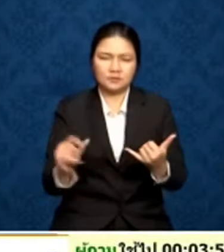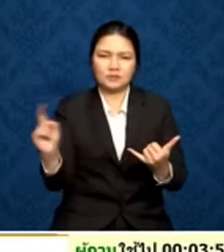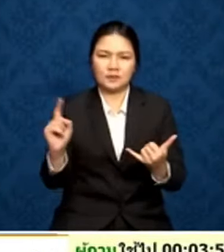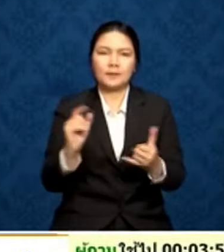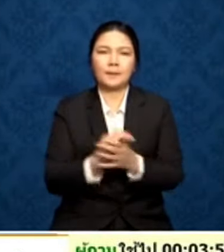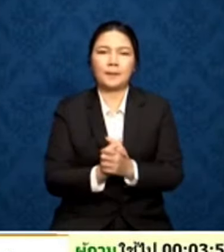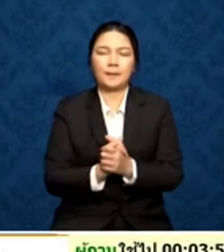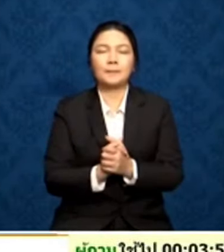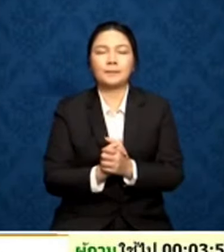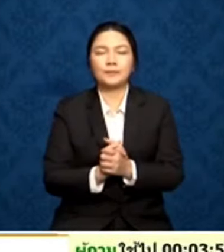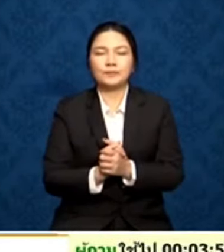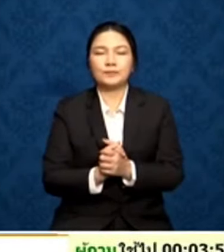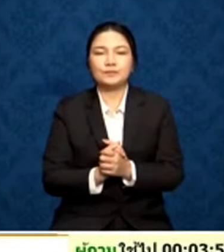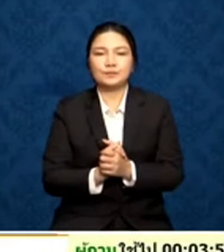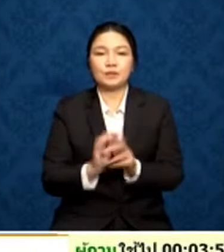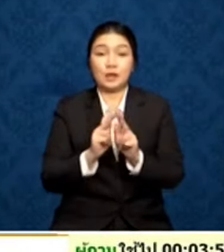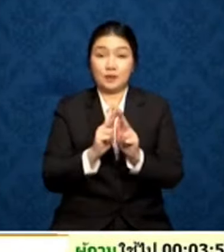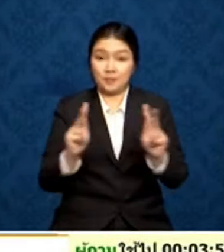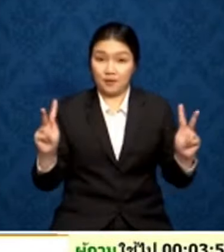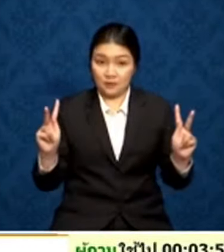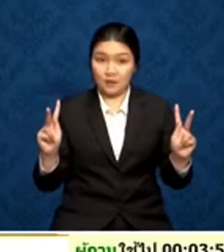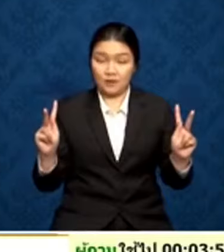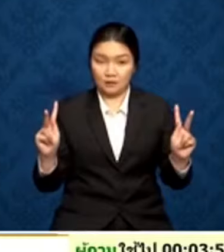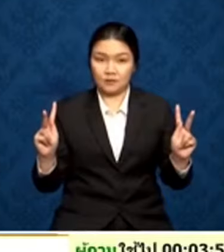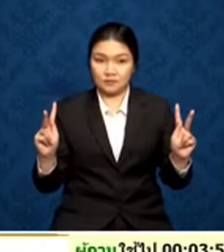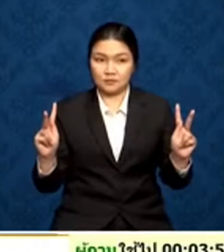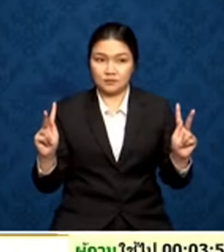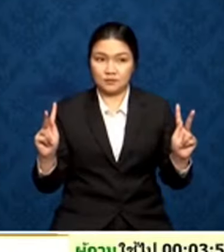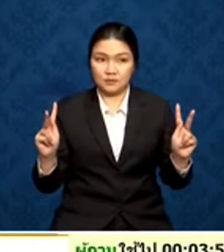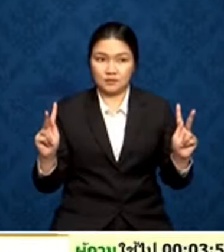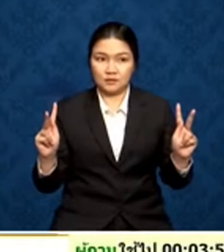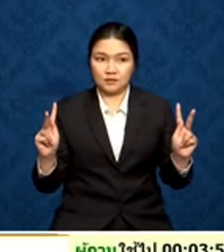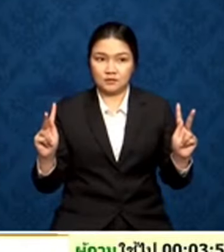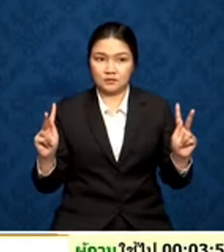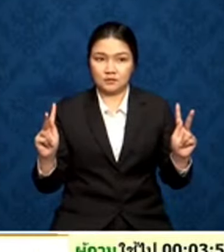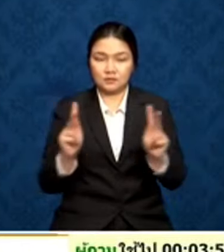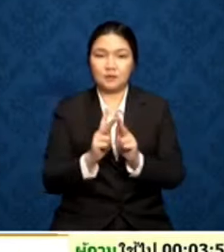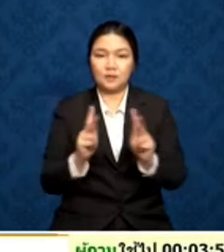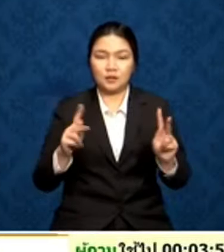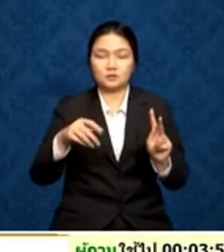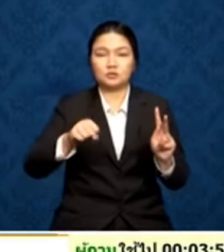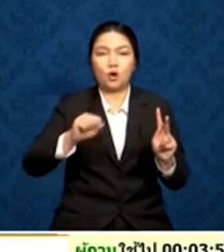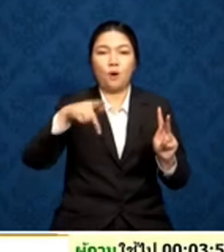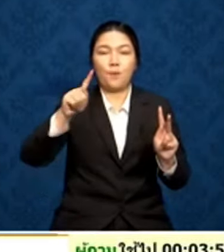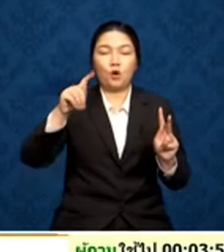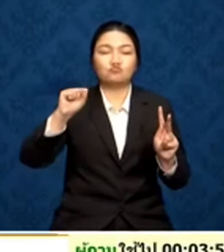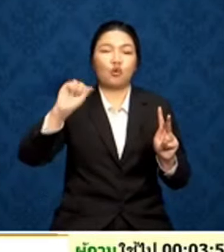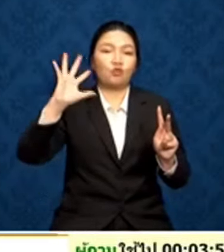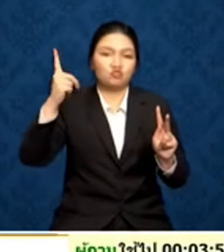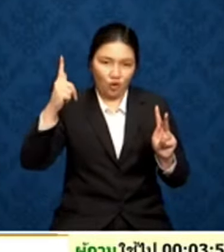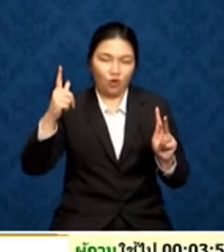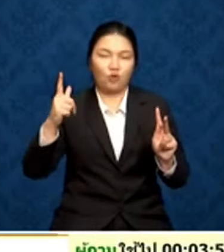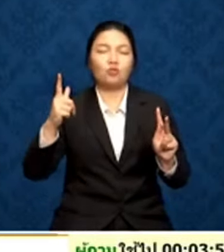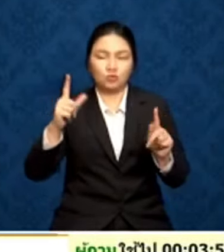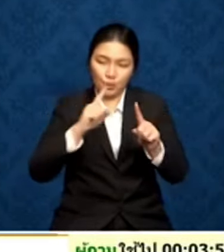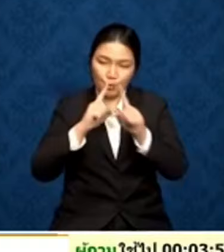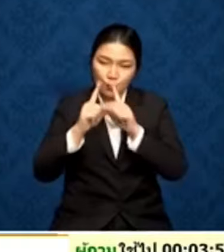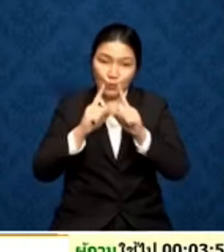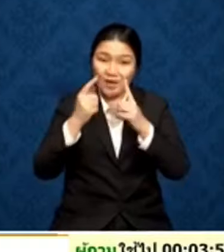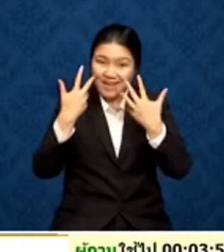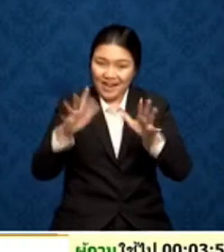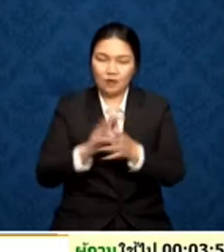คณะกรรมการหลักประกันสุขภาพแห่งชาติผมประชุมเมื่อวานนี้นะครับต้องเรียนว่าเราได้ตั้ง